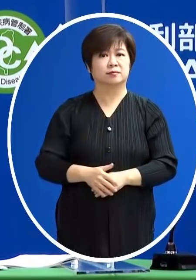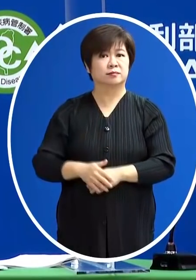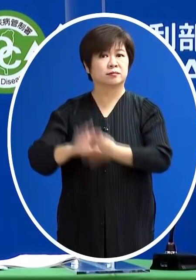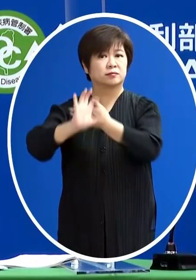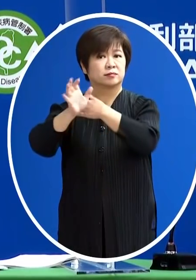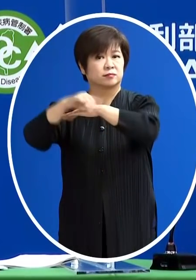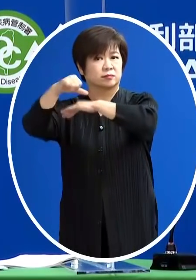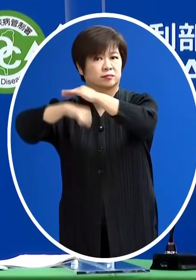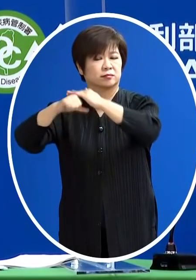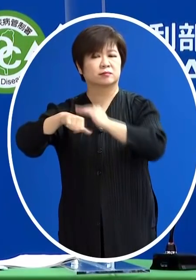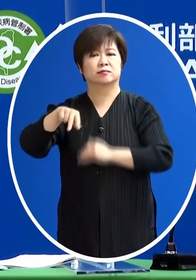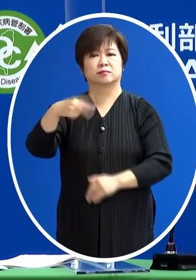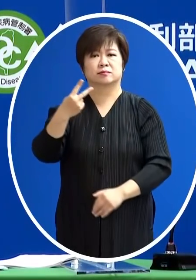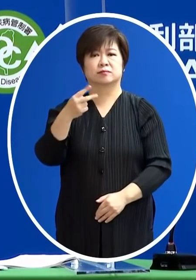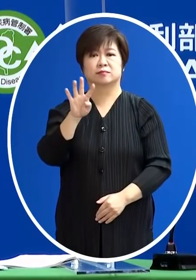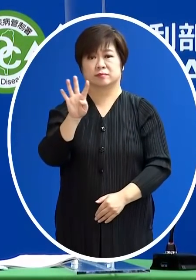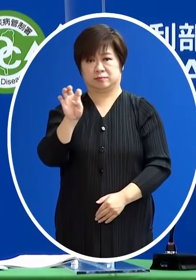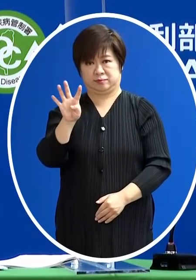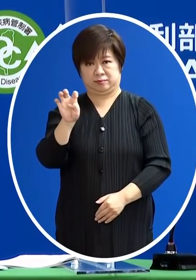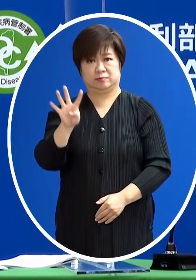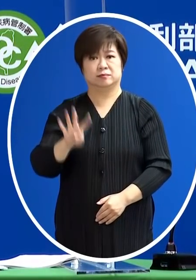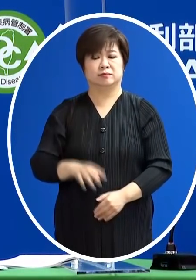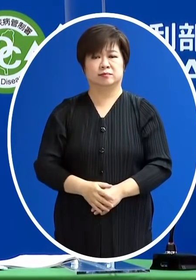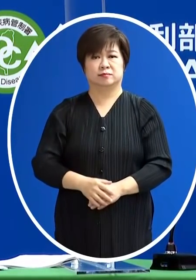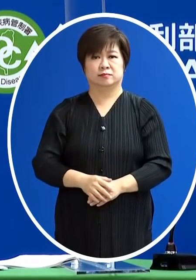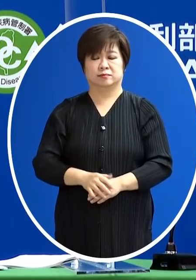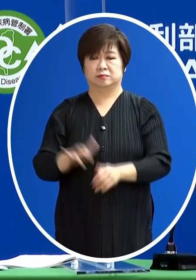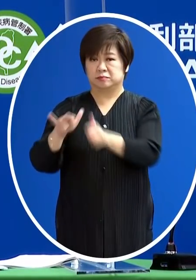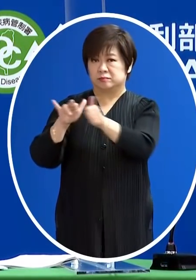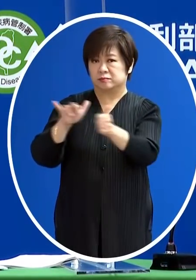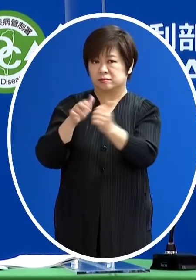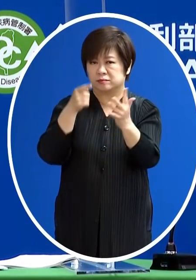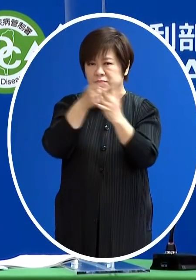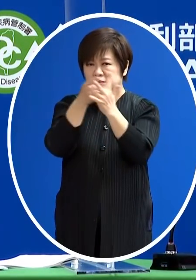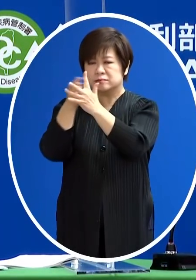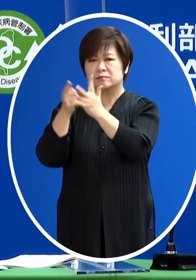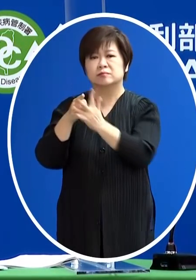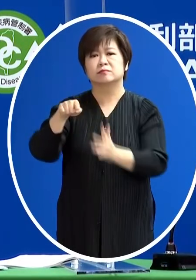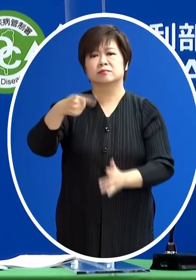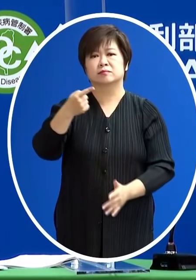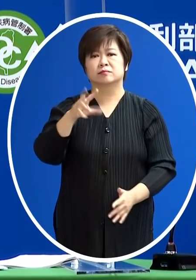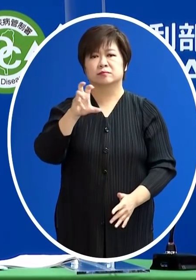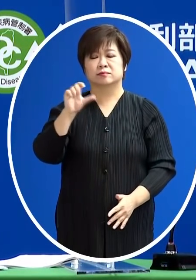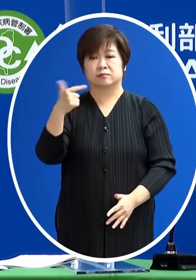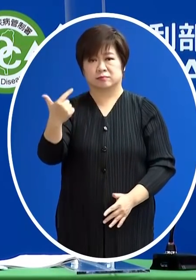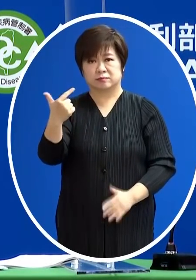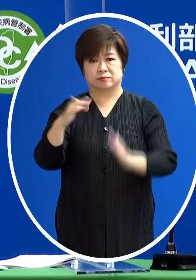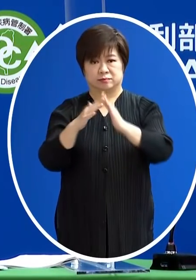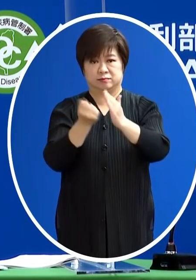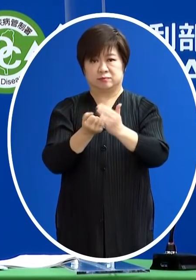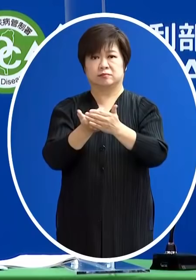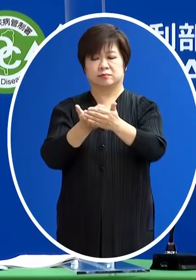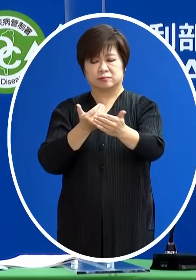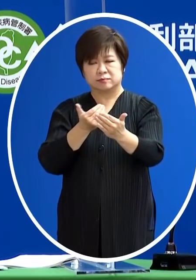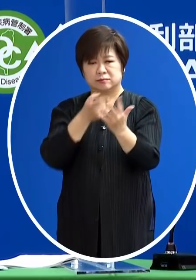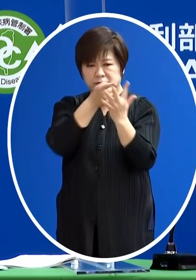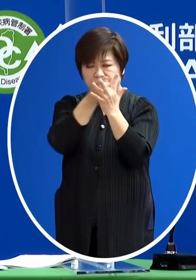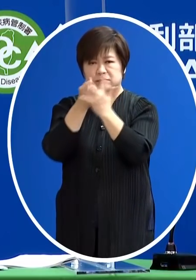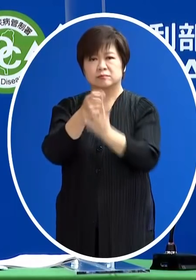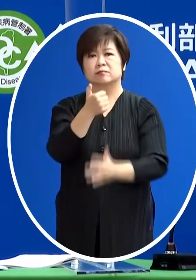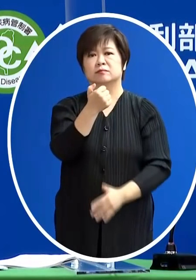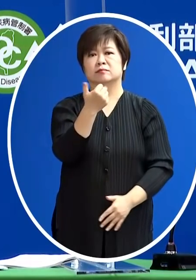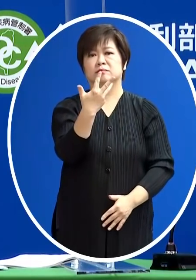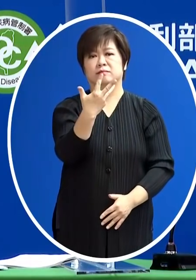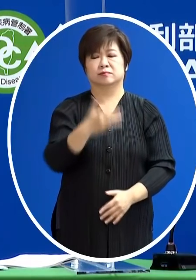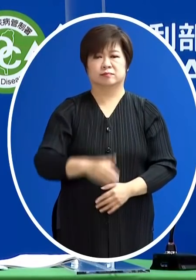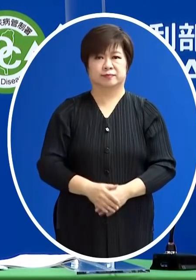境外移入的是244例，落地采检的186例，居家检疫采检的是58例。